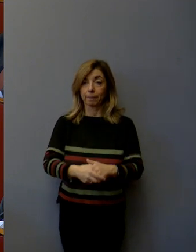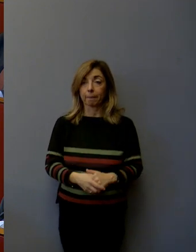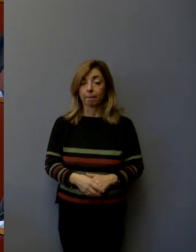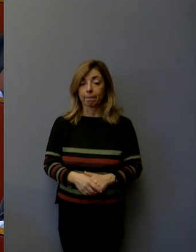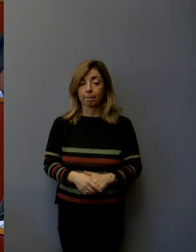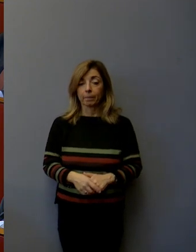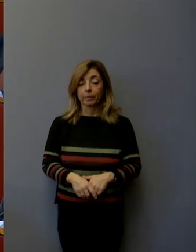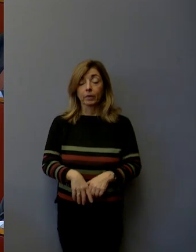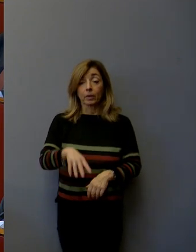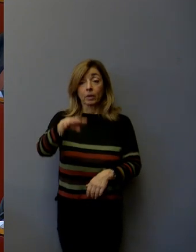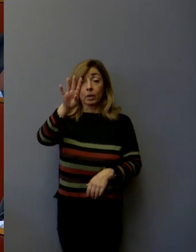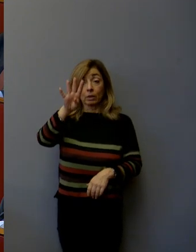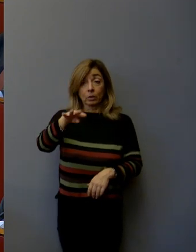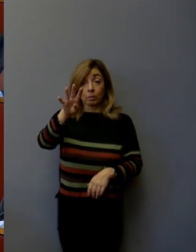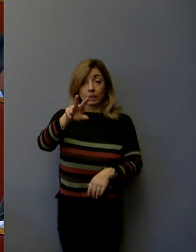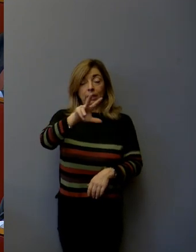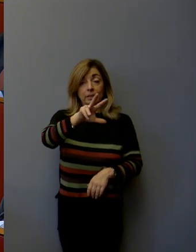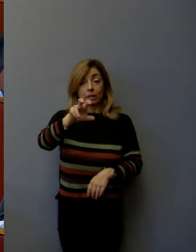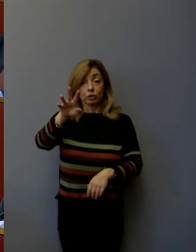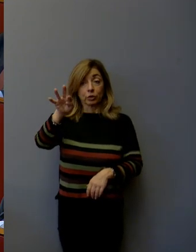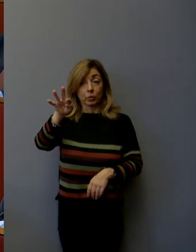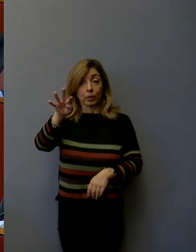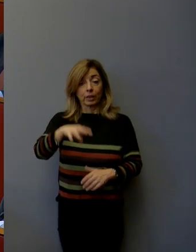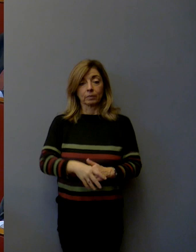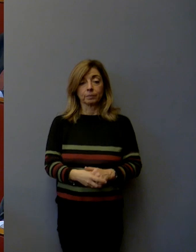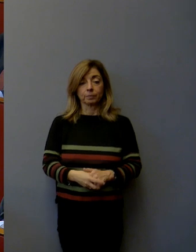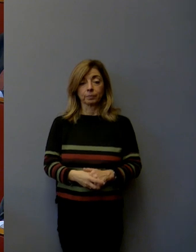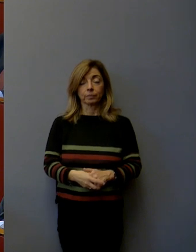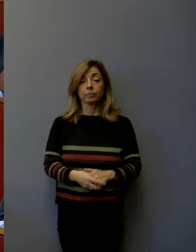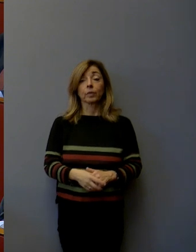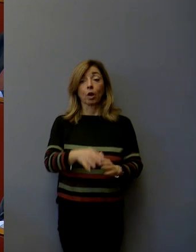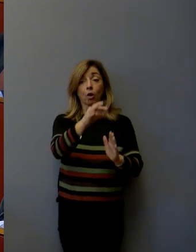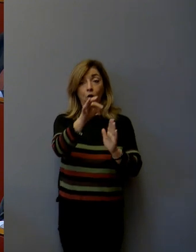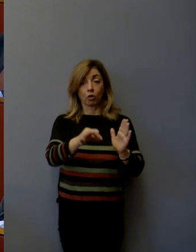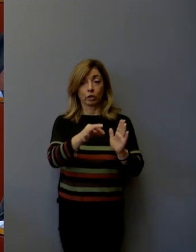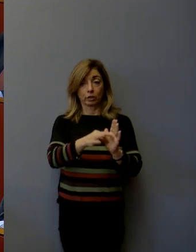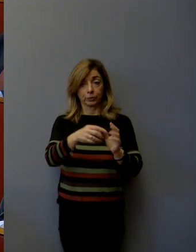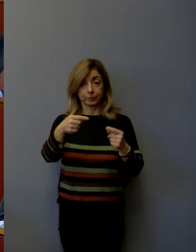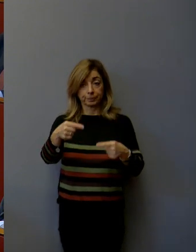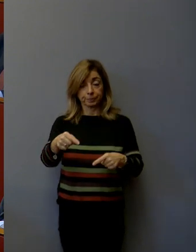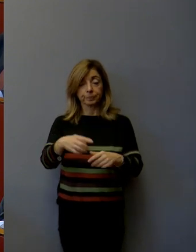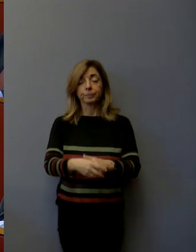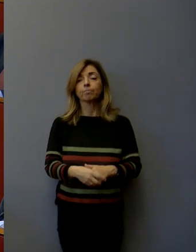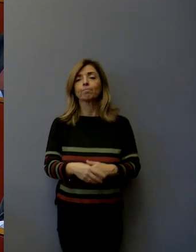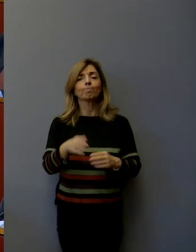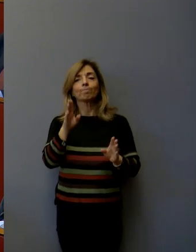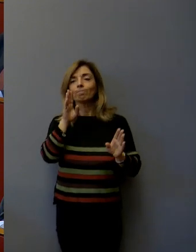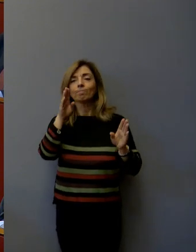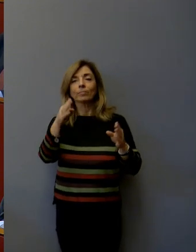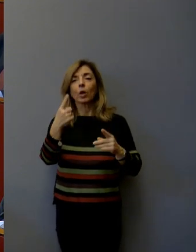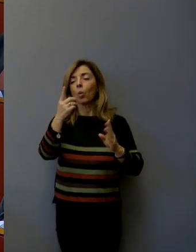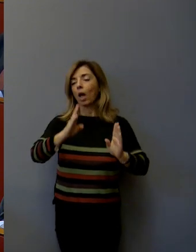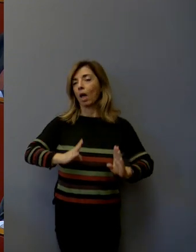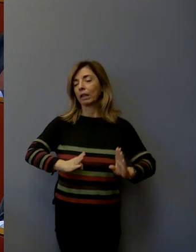4.340 Allora la 43 Quando l'ordine del giorno 4.340 interessa un edificio in